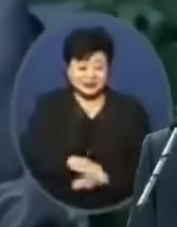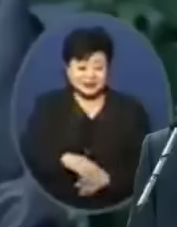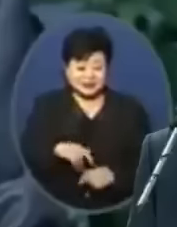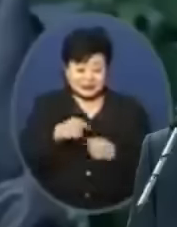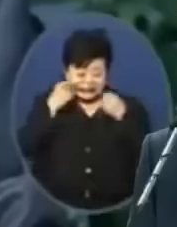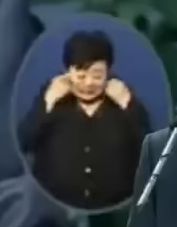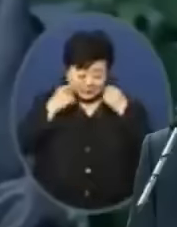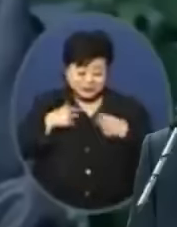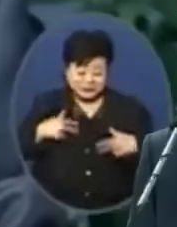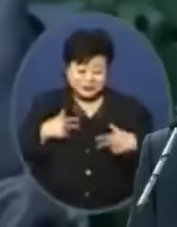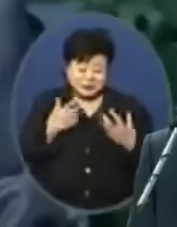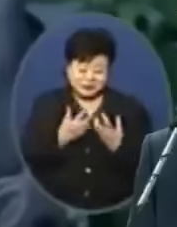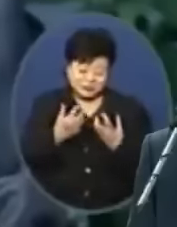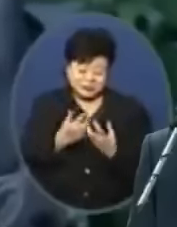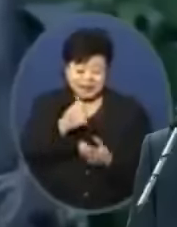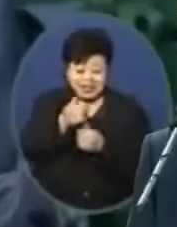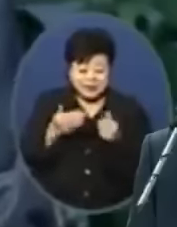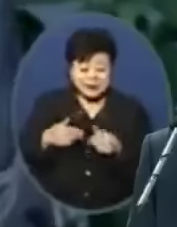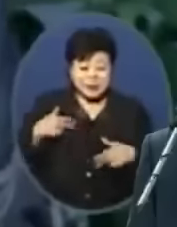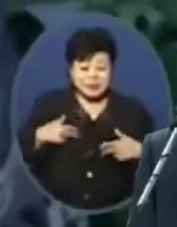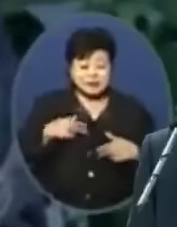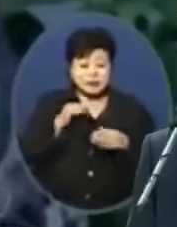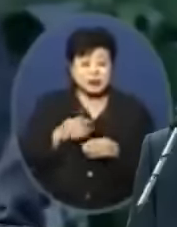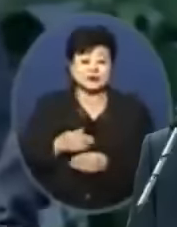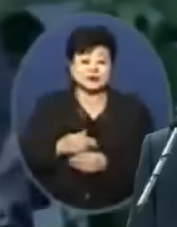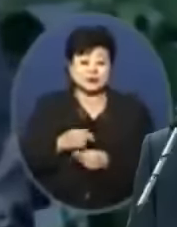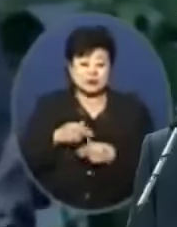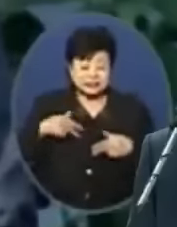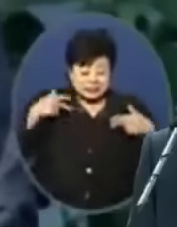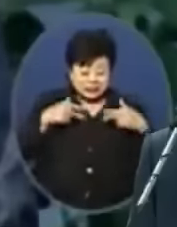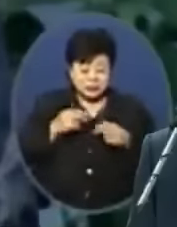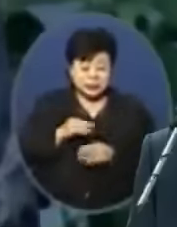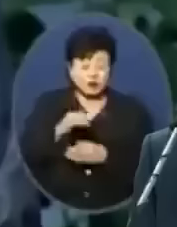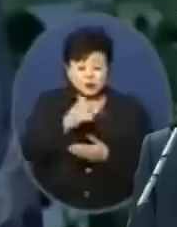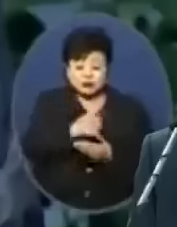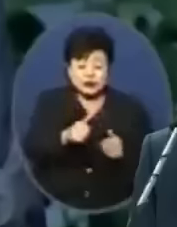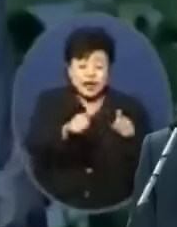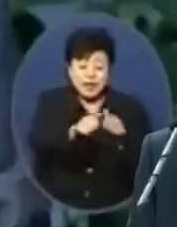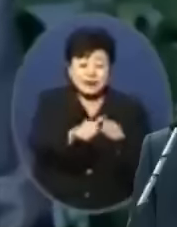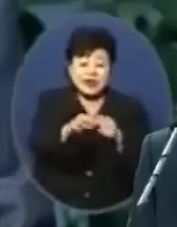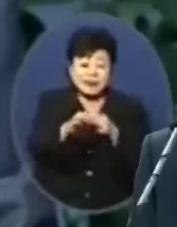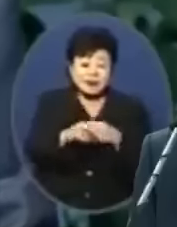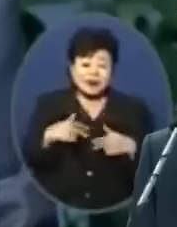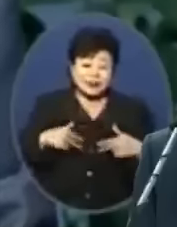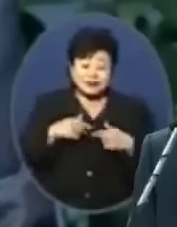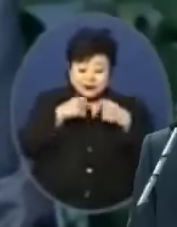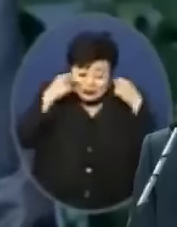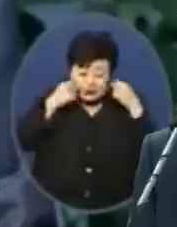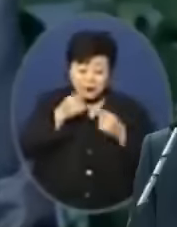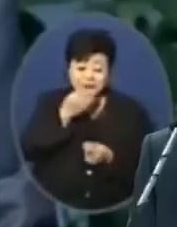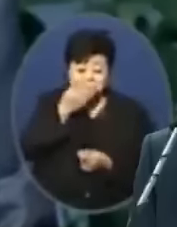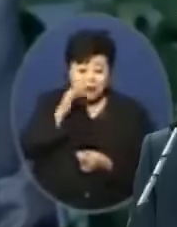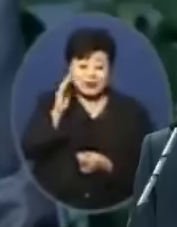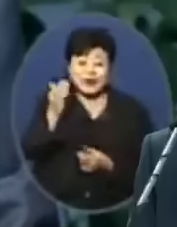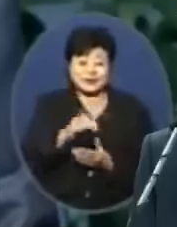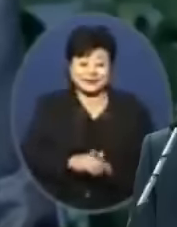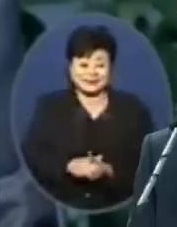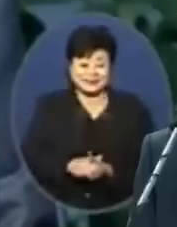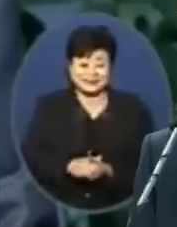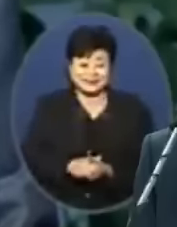넘치나이다. 하나님 앞에는 기쁨이 넘치고 즐거움이 넘치니 주님과 함께 기쁘고 즐겁게 말을 다할 수